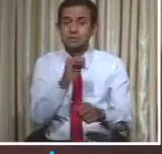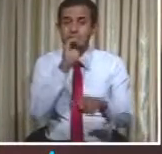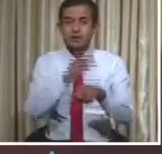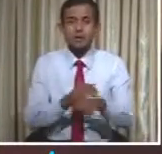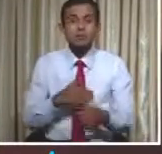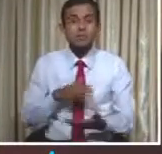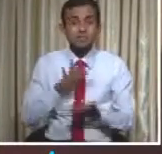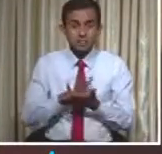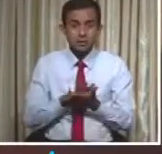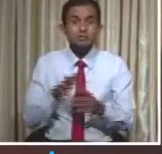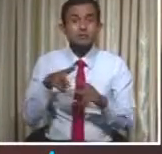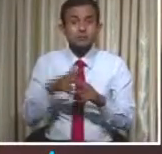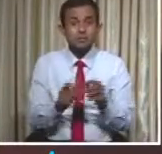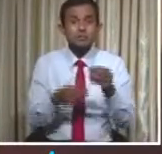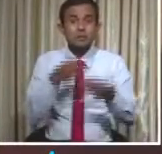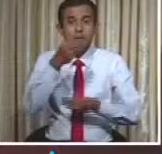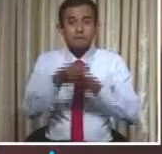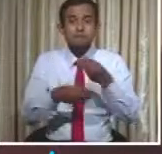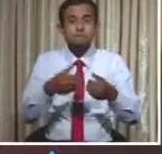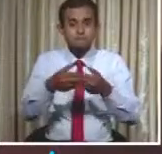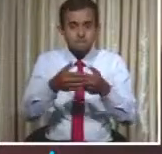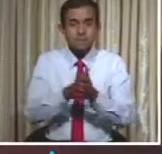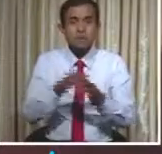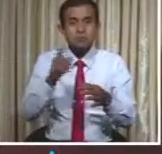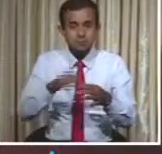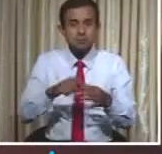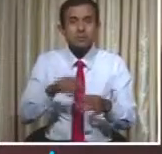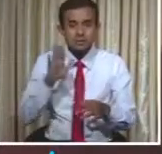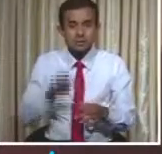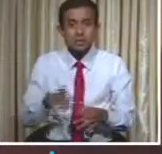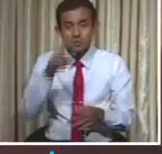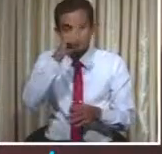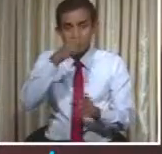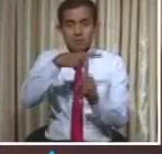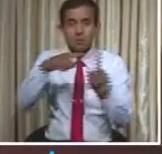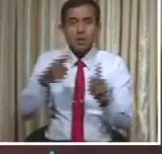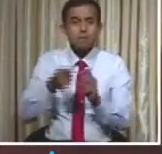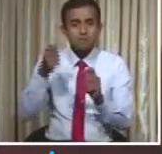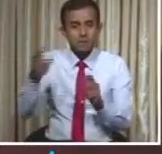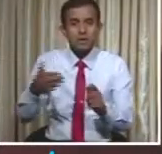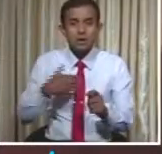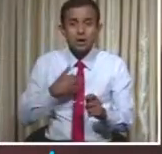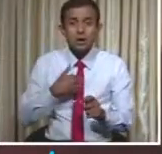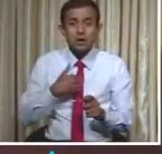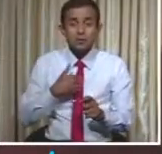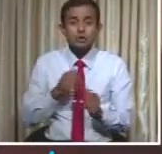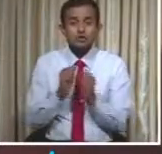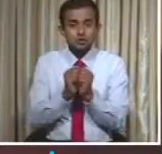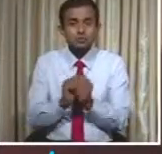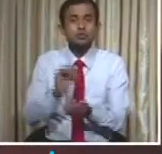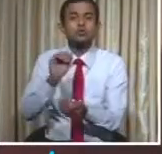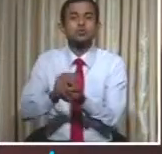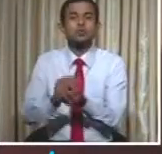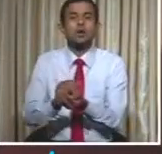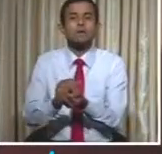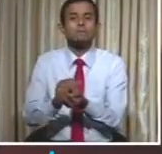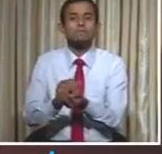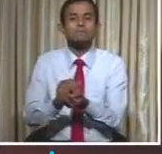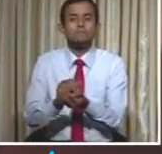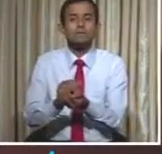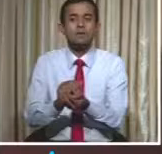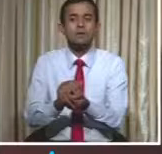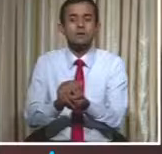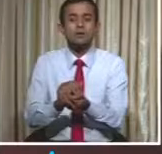වෙන්න ඕන මේ කර්මාන්ත කරුවෝ මේ වගේ ප්‍රශ්නයක් තියදිත් මාස භාගයක පඩි ගෙවලා හරි අපේ මනුස්සයන්ගේ රැකියාව ටික සුරක්ෂිත කරලා තියෙන එක